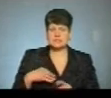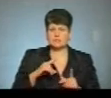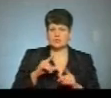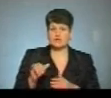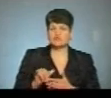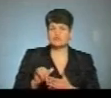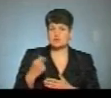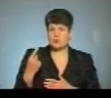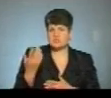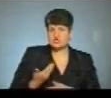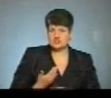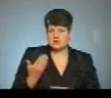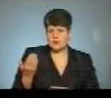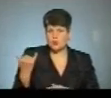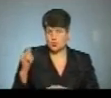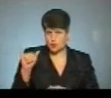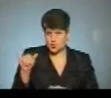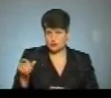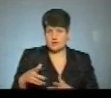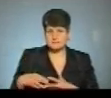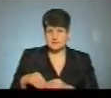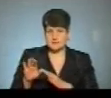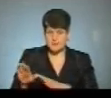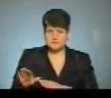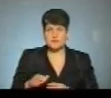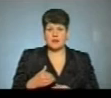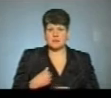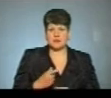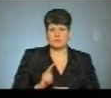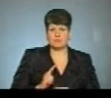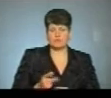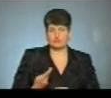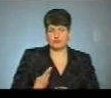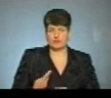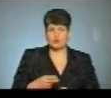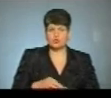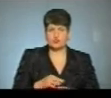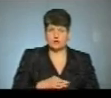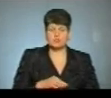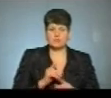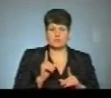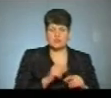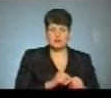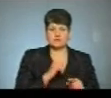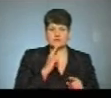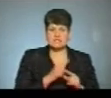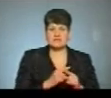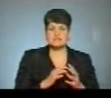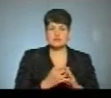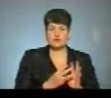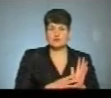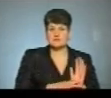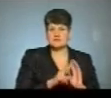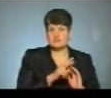області, він там живе, там його своя сім'я. А ми з чоловіком, чоловік поїхав до сестри в село, їй 82 роки, а чоловік